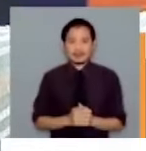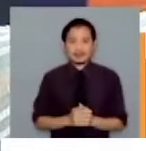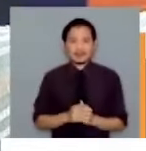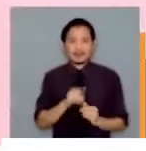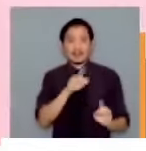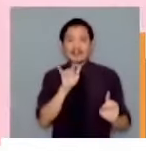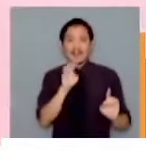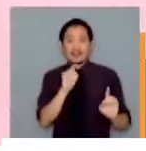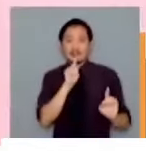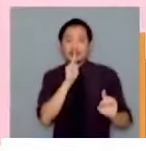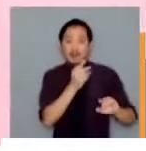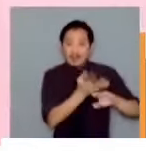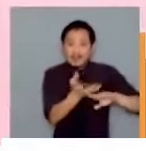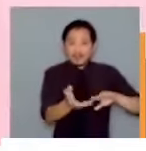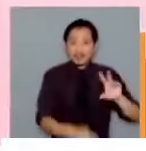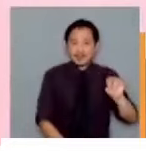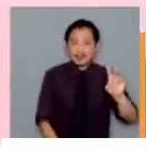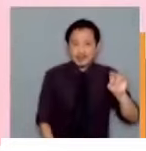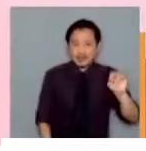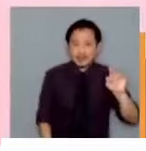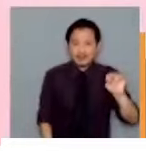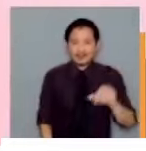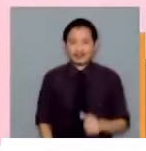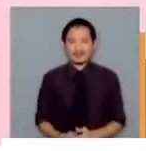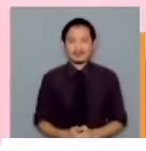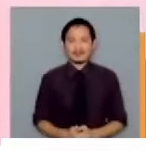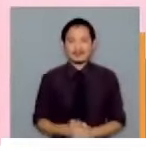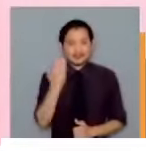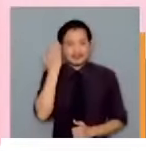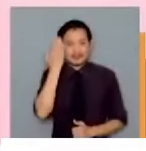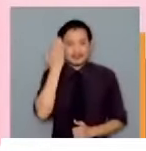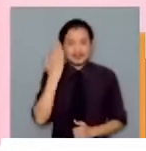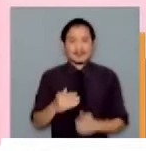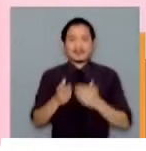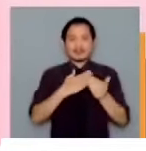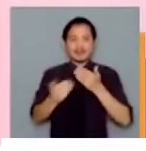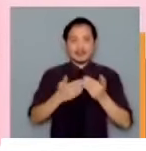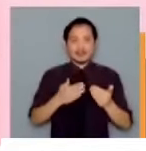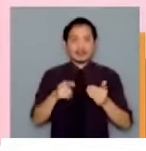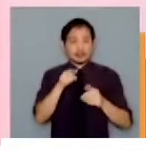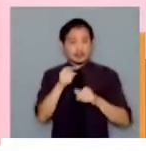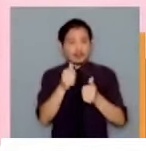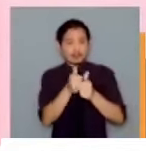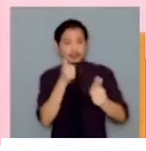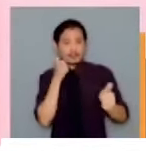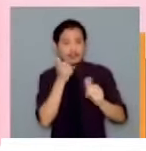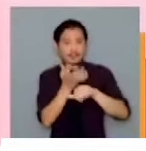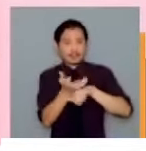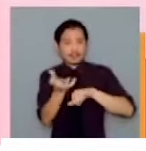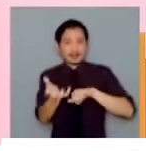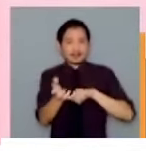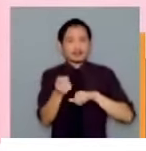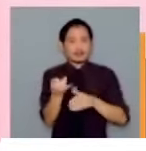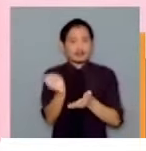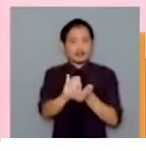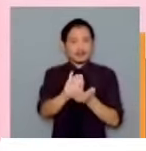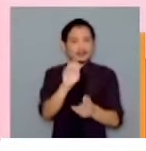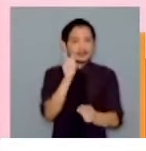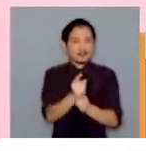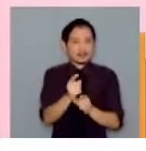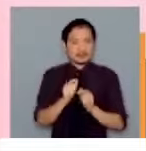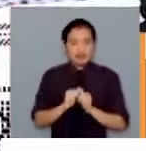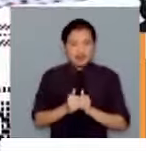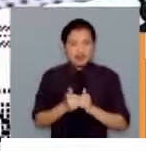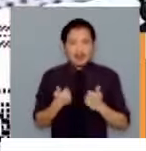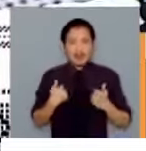totoo. Eto na nga, para makaiwas sa mga ganitong klase ng scam at mamamanifest natin ang pag-i-invest ng tama, kasama natin ang financial expert na